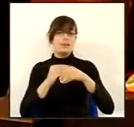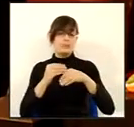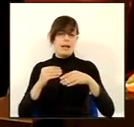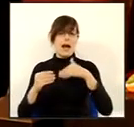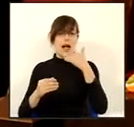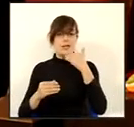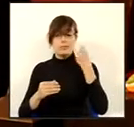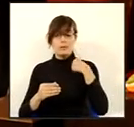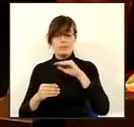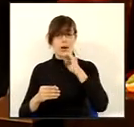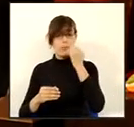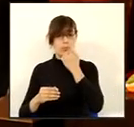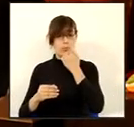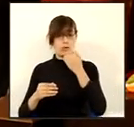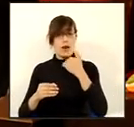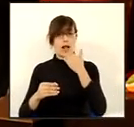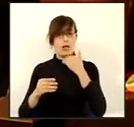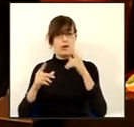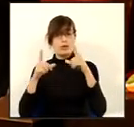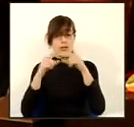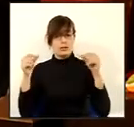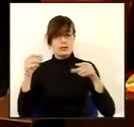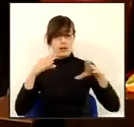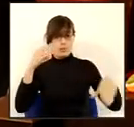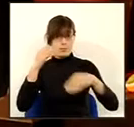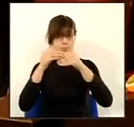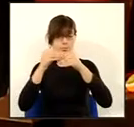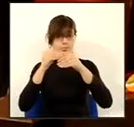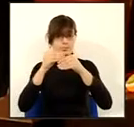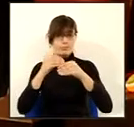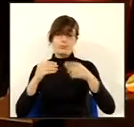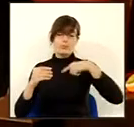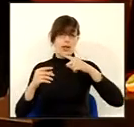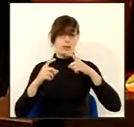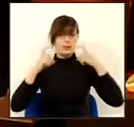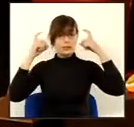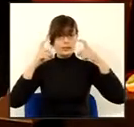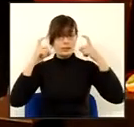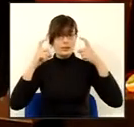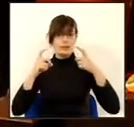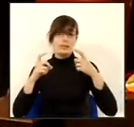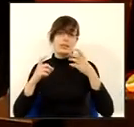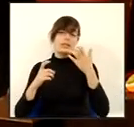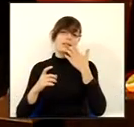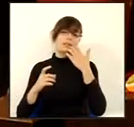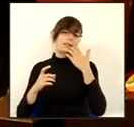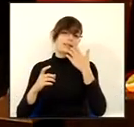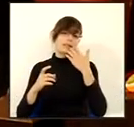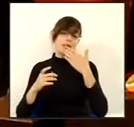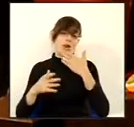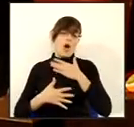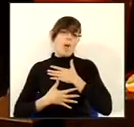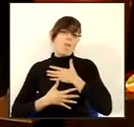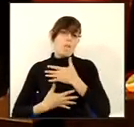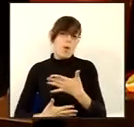la seva pròpia moció el grup municipal d'Esquerra Republicana, insistim una vegada més que si no hi ha aquesta voluntat